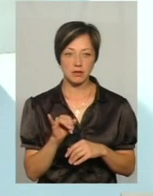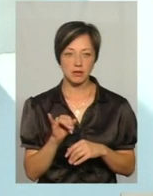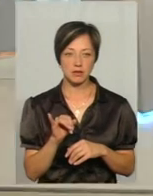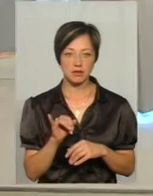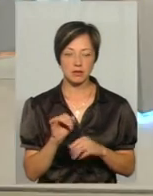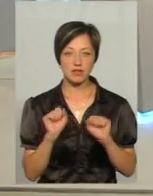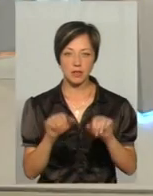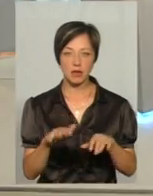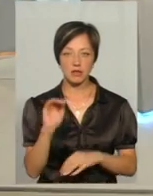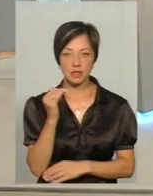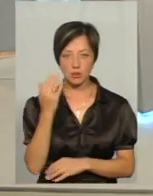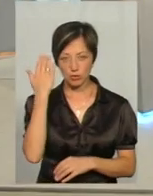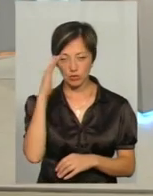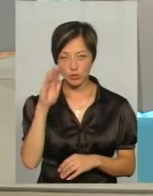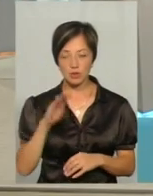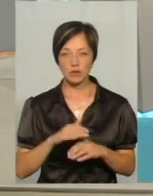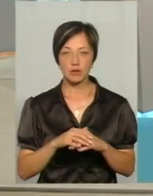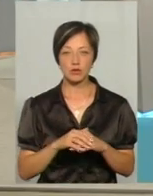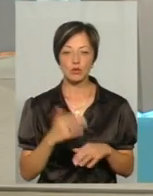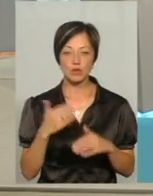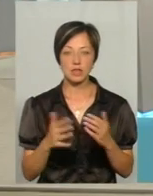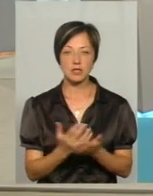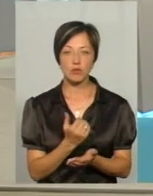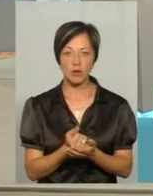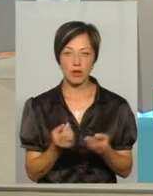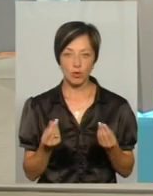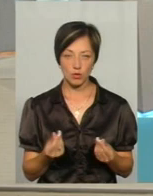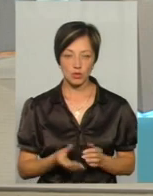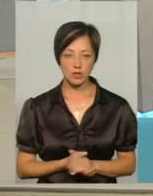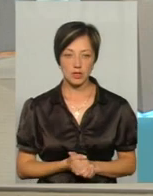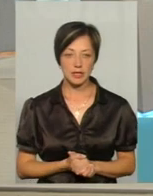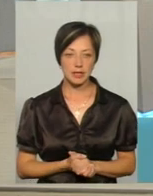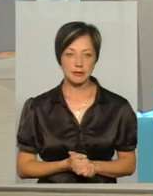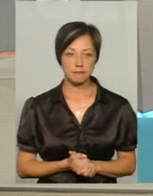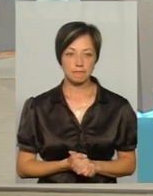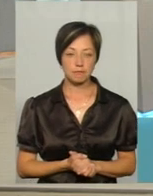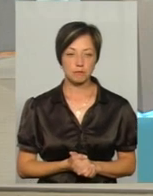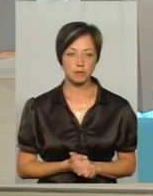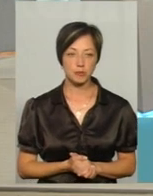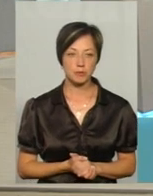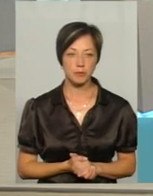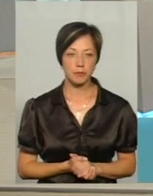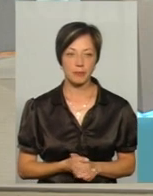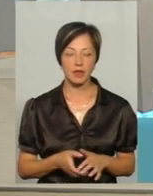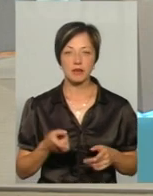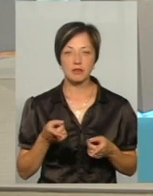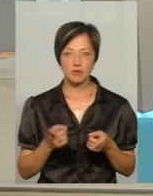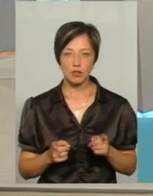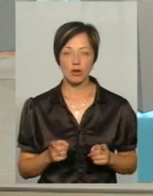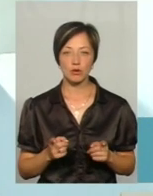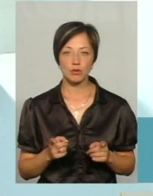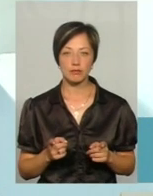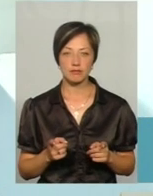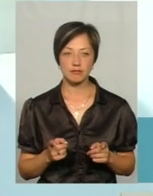десь віддати дитину, щоб вона вже заробляла кошти саме для неї. І, звичайно, падіння, скажімо